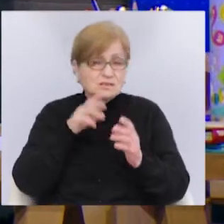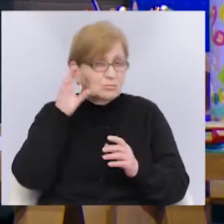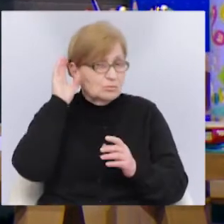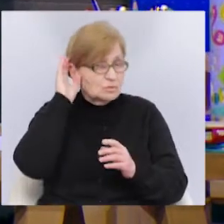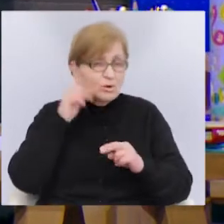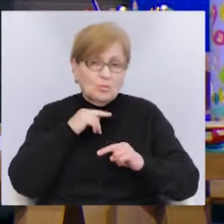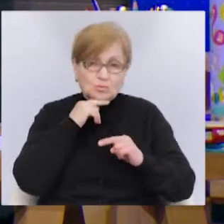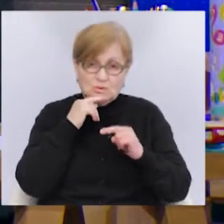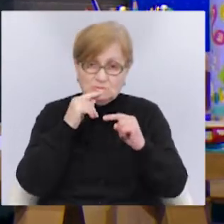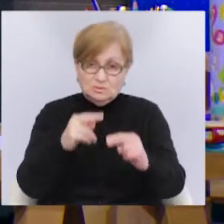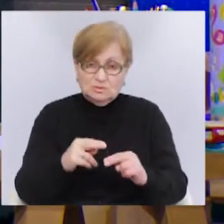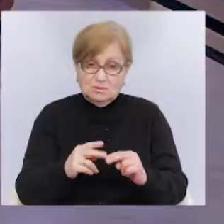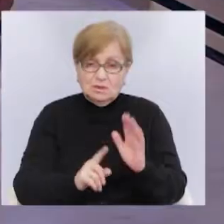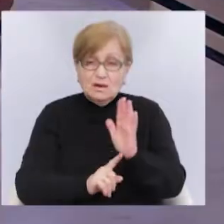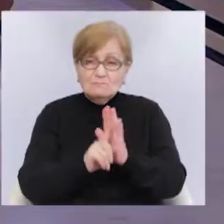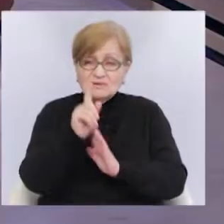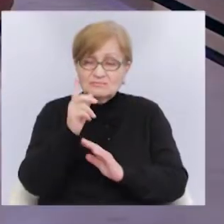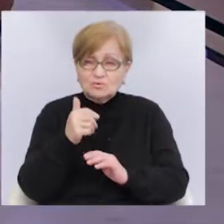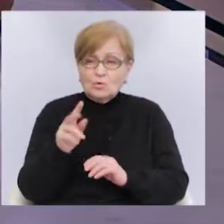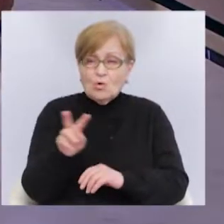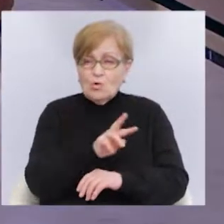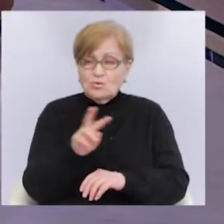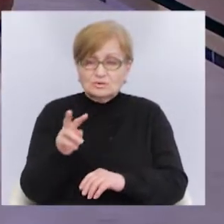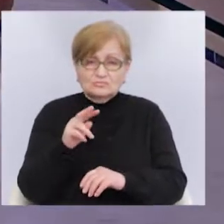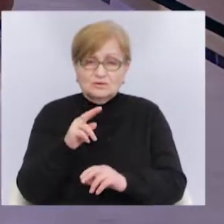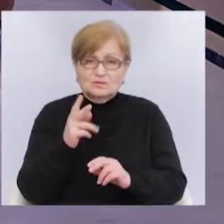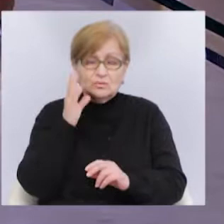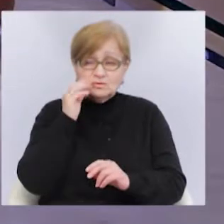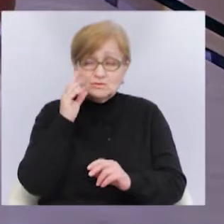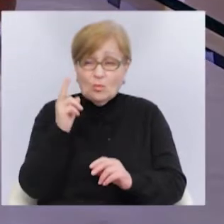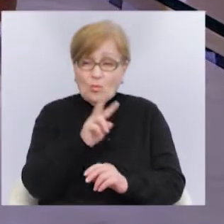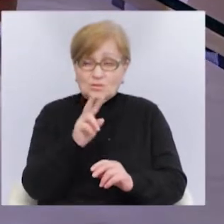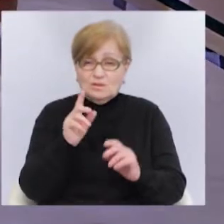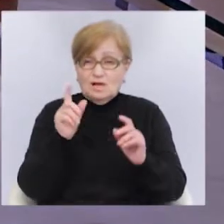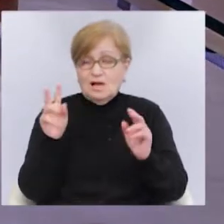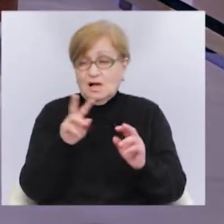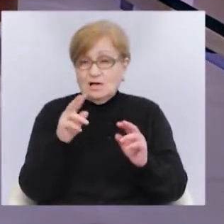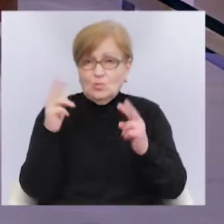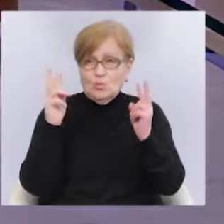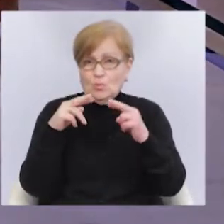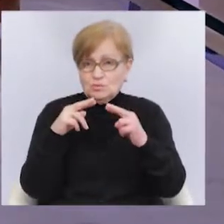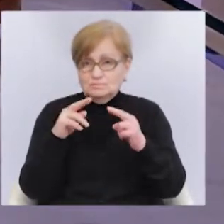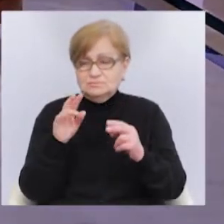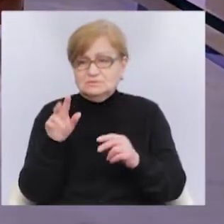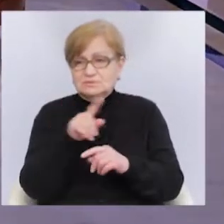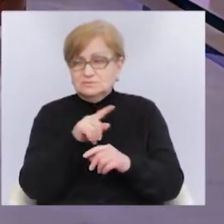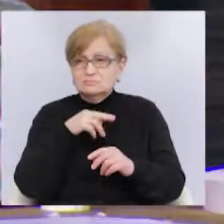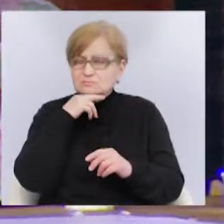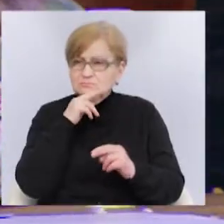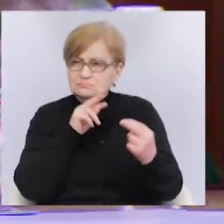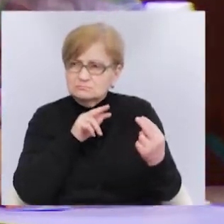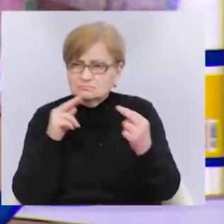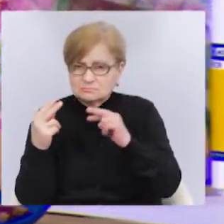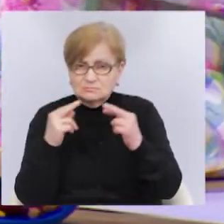თავიდან ეს ყალიბდება ზუსტად აი ამ ორმხრივ კომუნიკაციაში, როცა ორი ადამიანის ყურადღების ფოკუსი არის ერთმანეთთან. ოღონდ